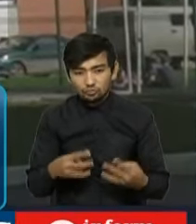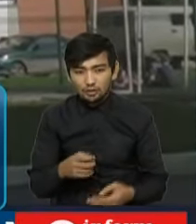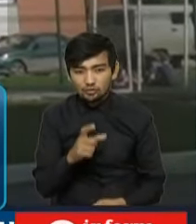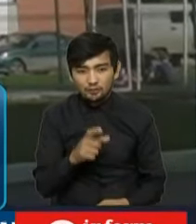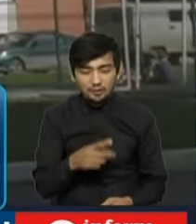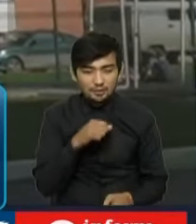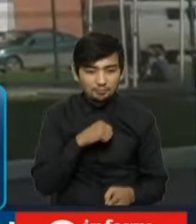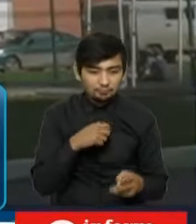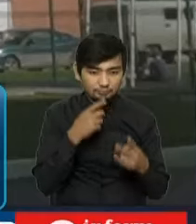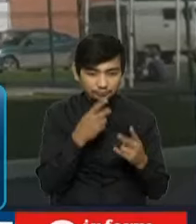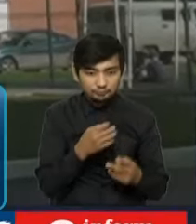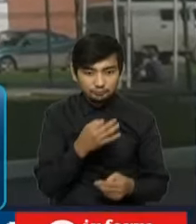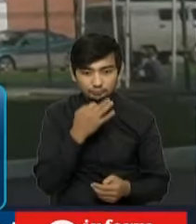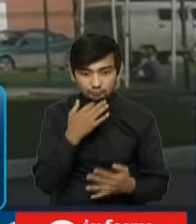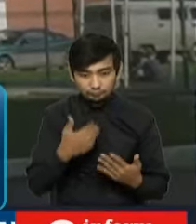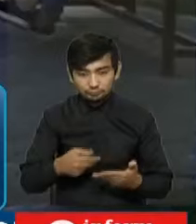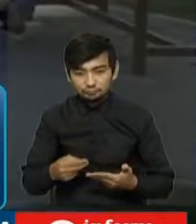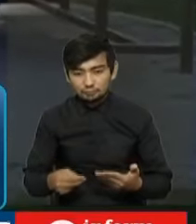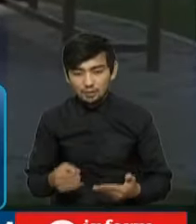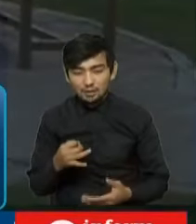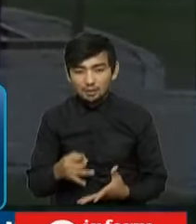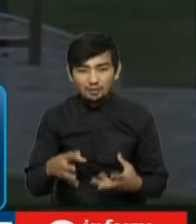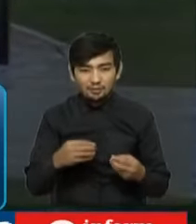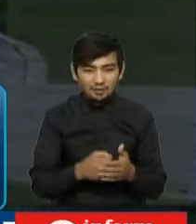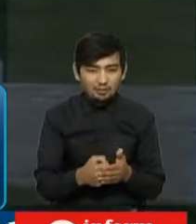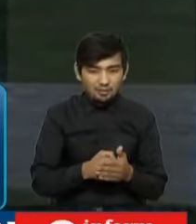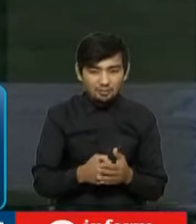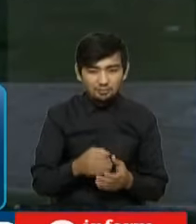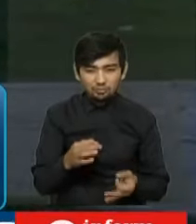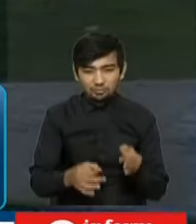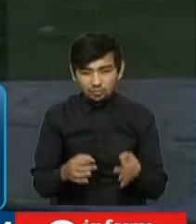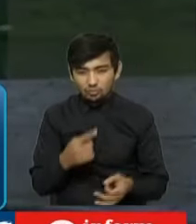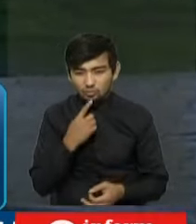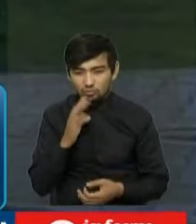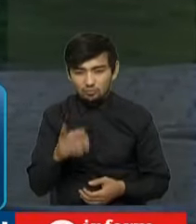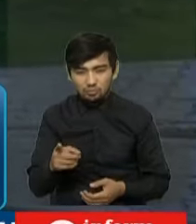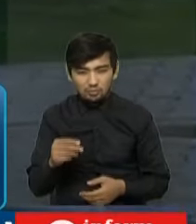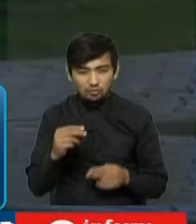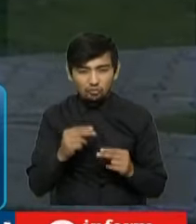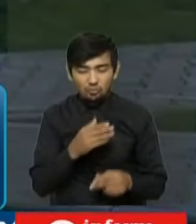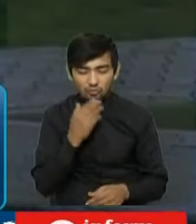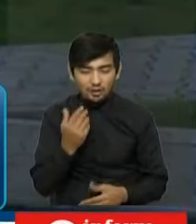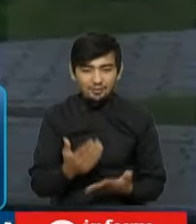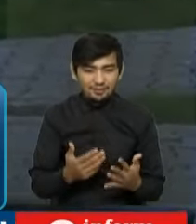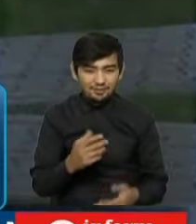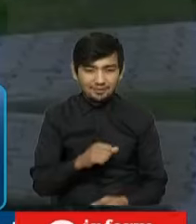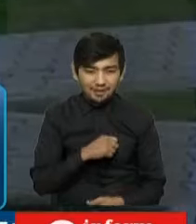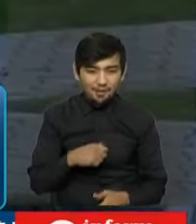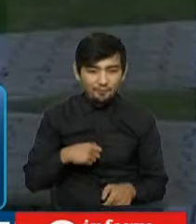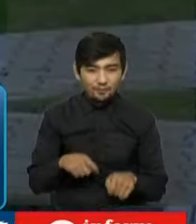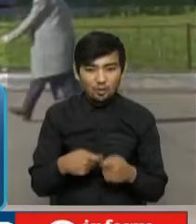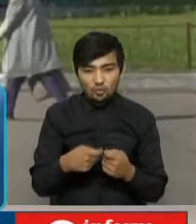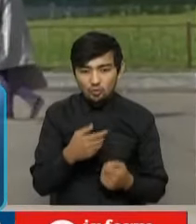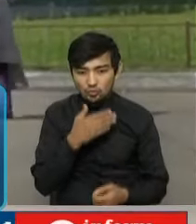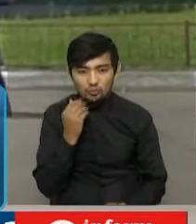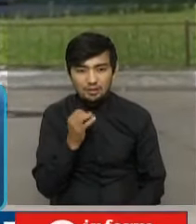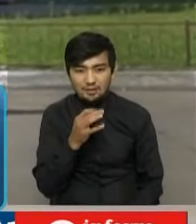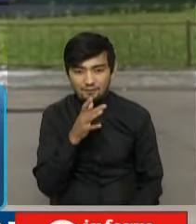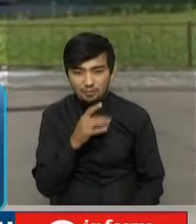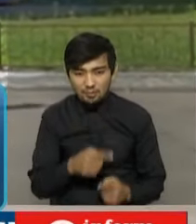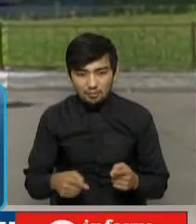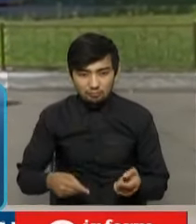противном случае даже в суде доказать неправоту застройщика будет крайне сложно. Однако, если дольщик сам не нарушал условия и срок